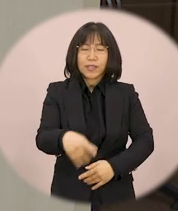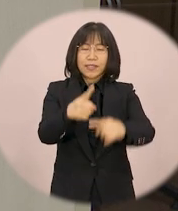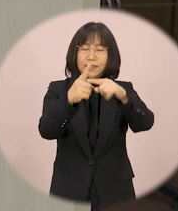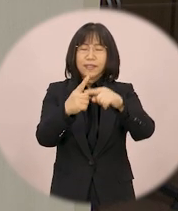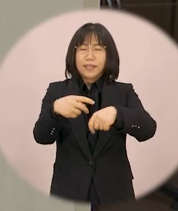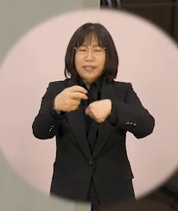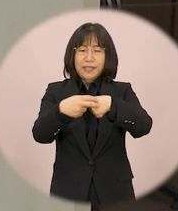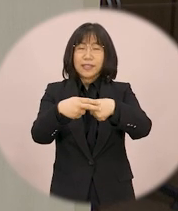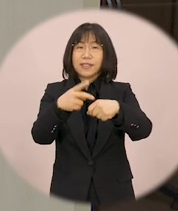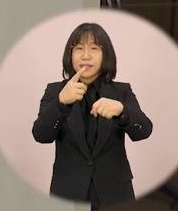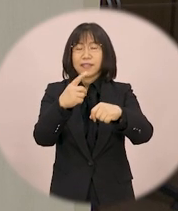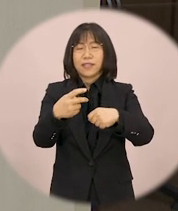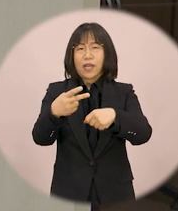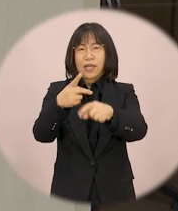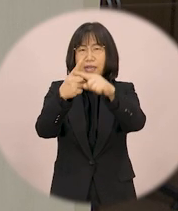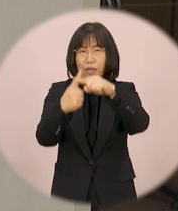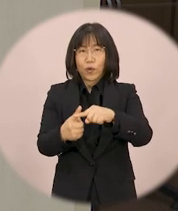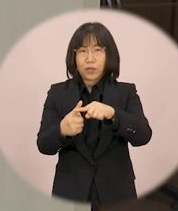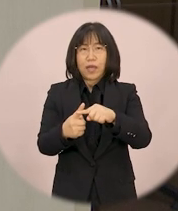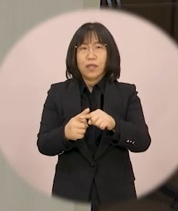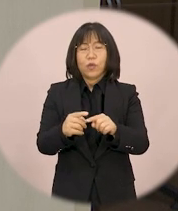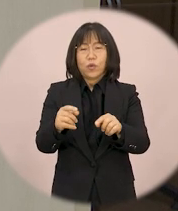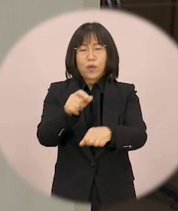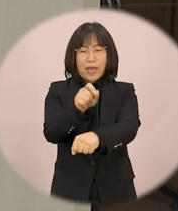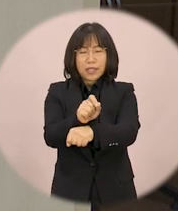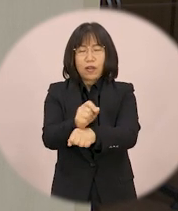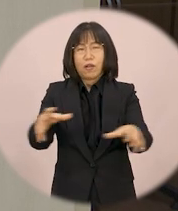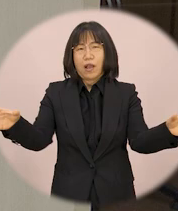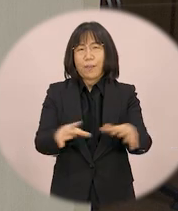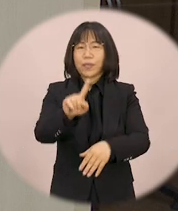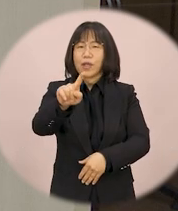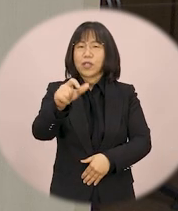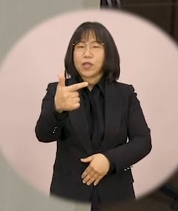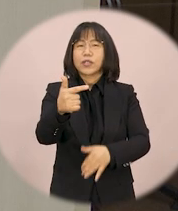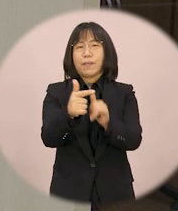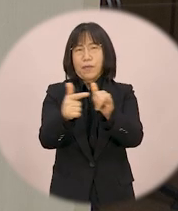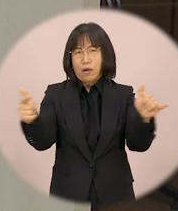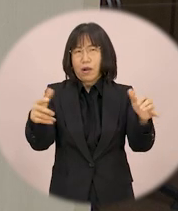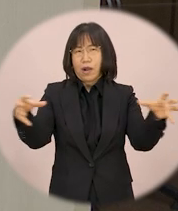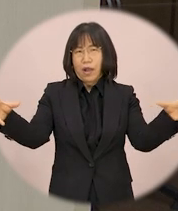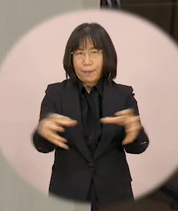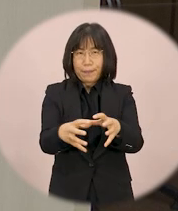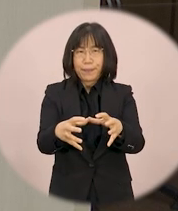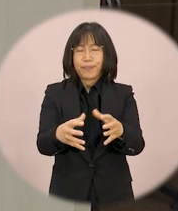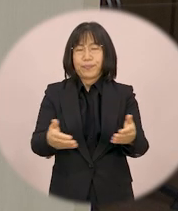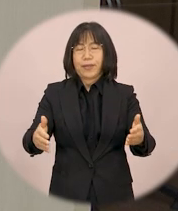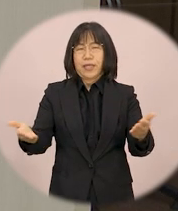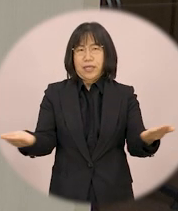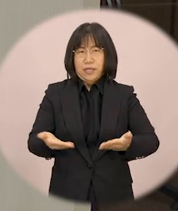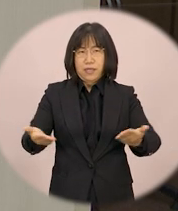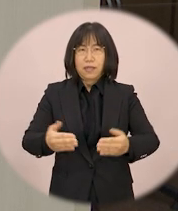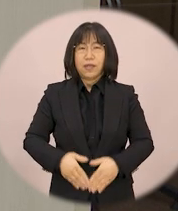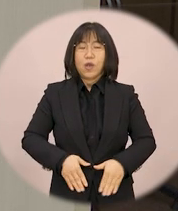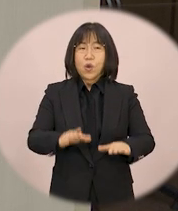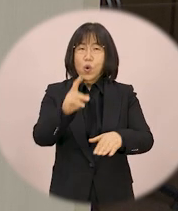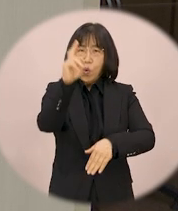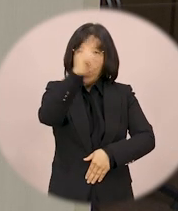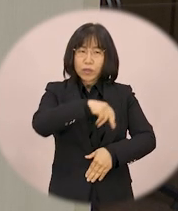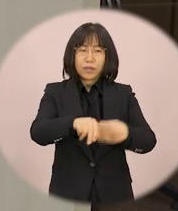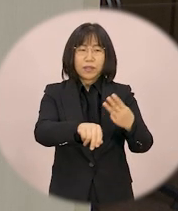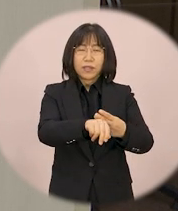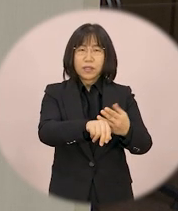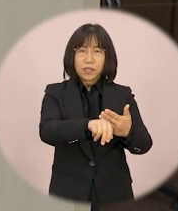16명의 력과 행정지원인력 이 금하며 오는 11월까지 오전 8시 30분부터